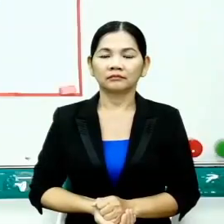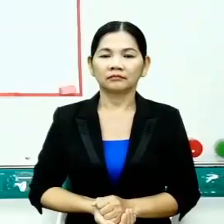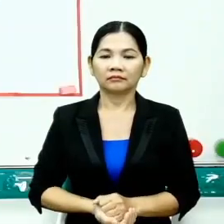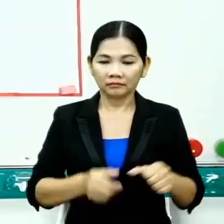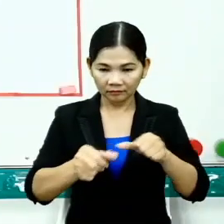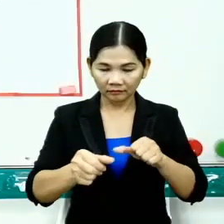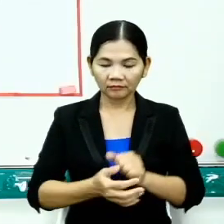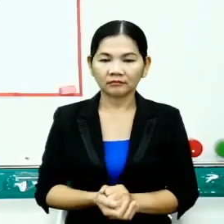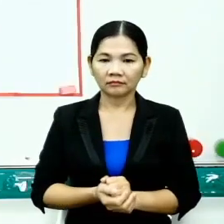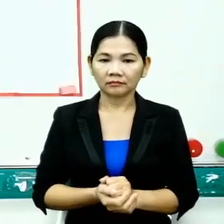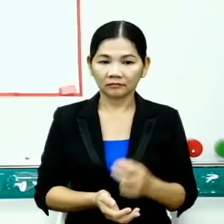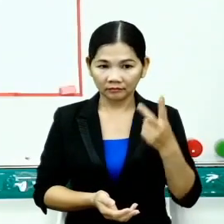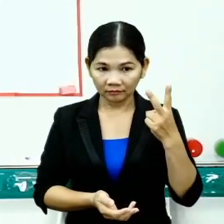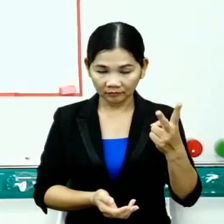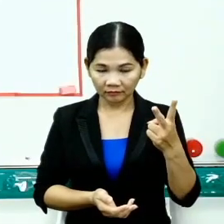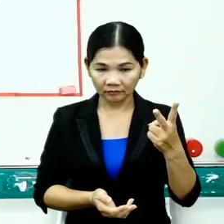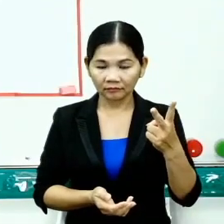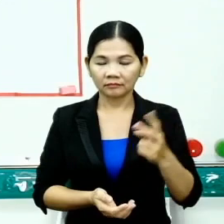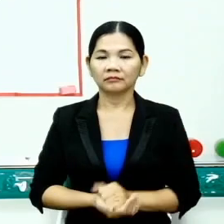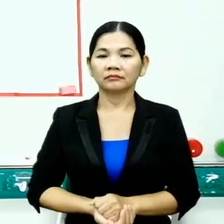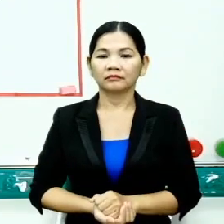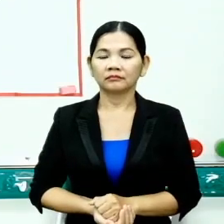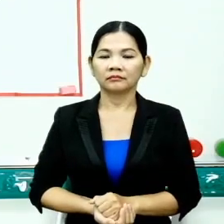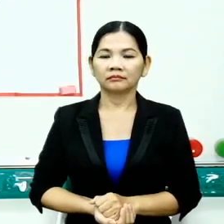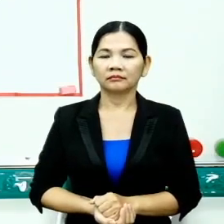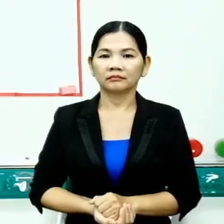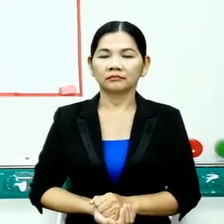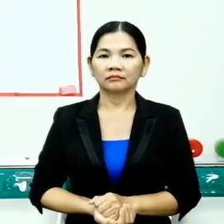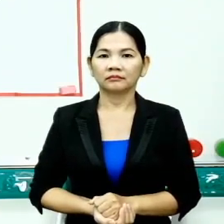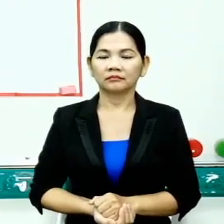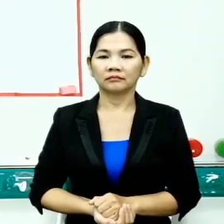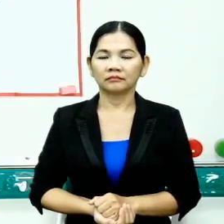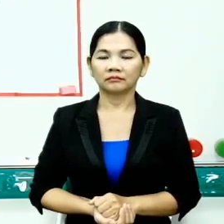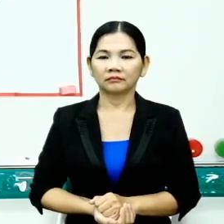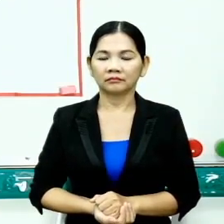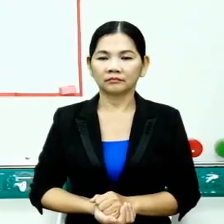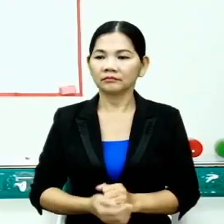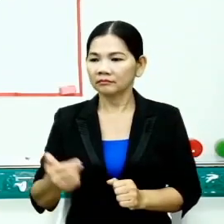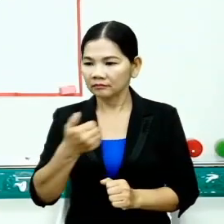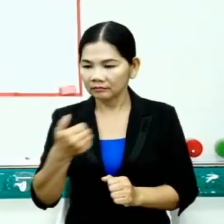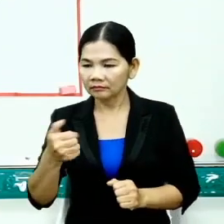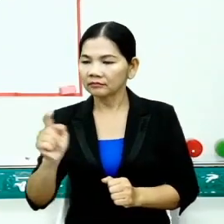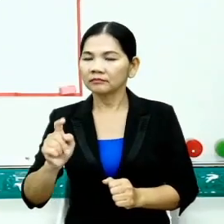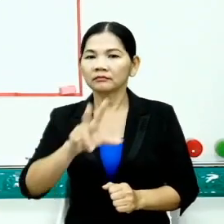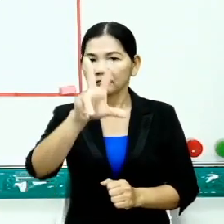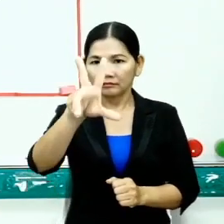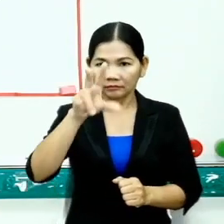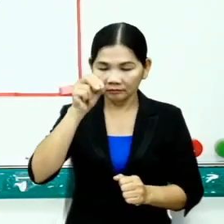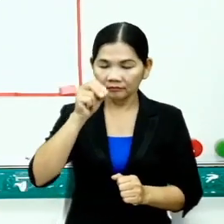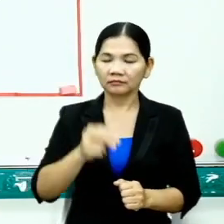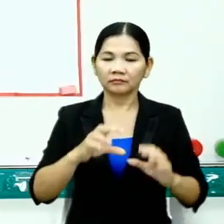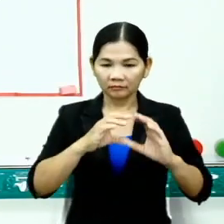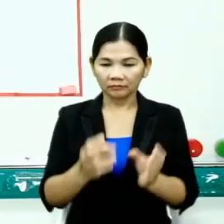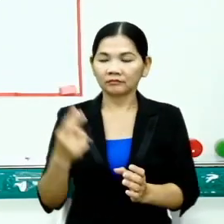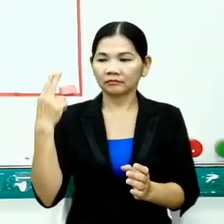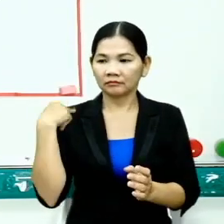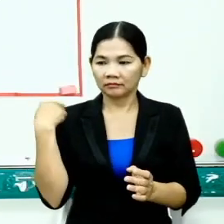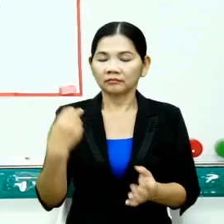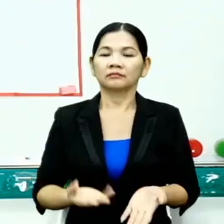ទៀតសំណួរទី2សួរថាចាតើនរណាជាអ្នកបេះសេដាចាឲ្យទីទី